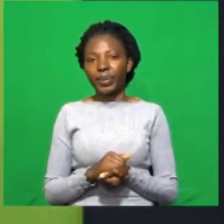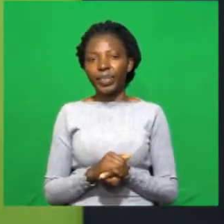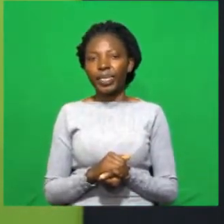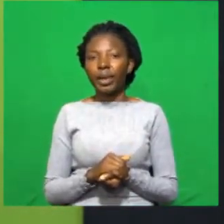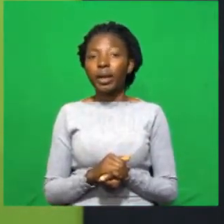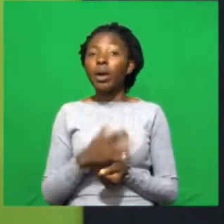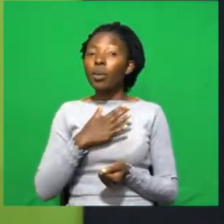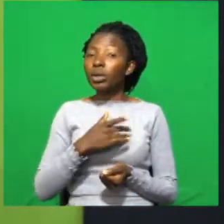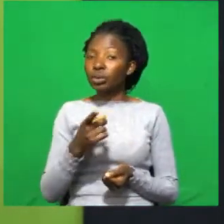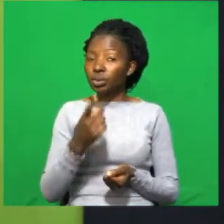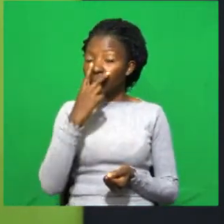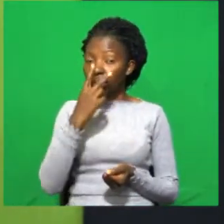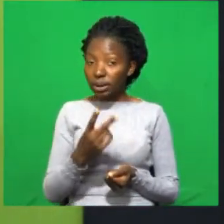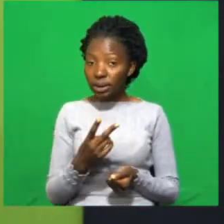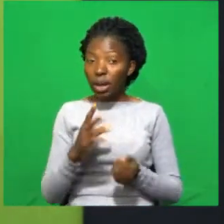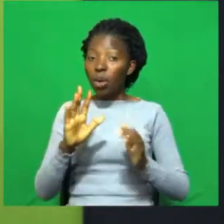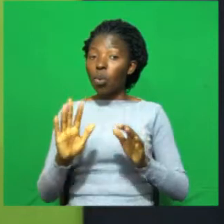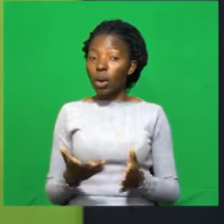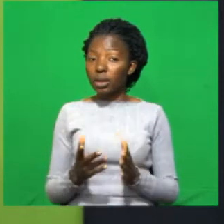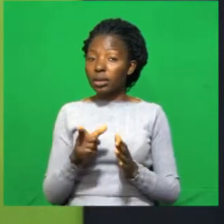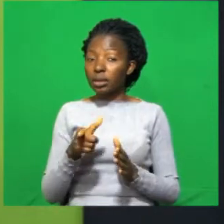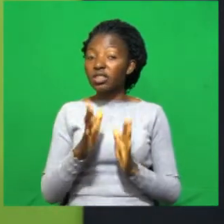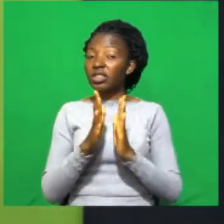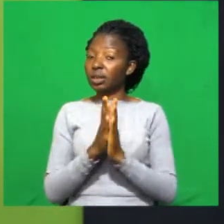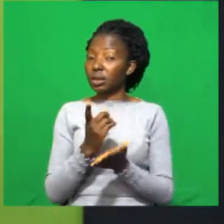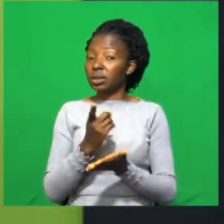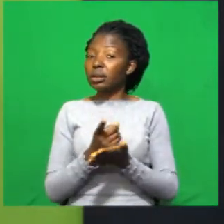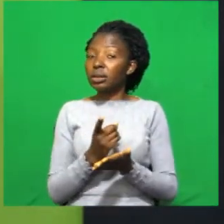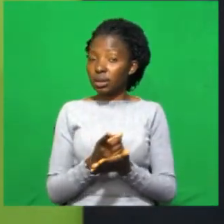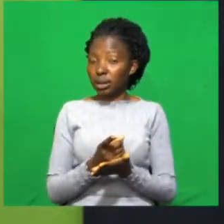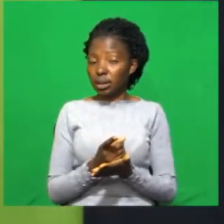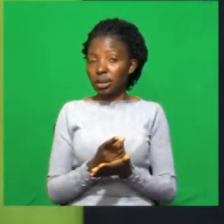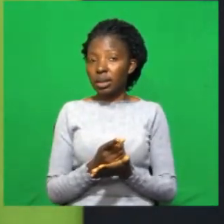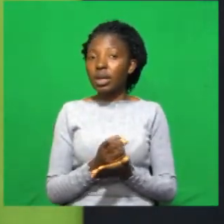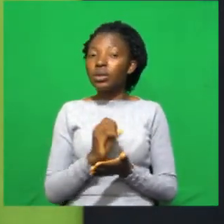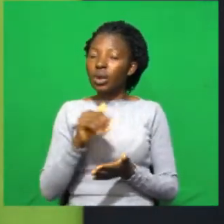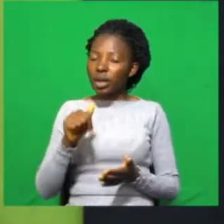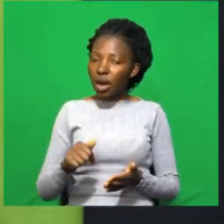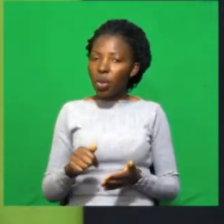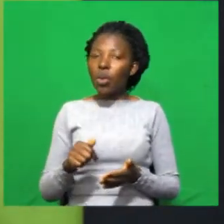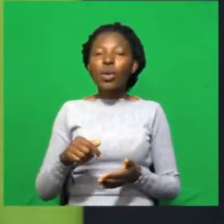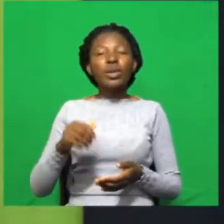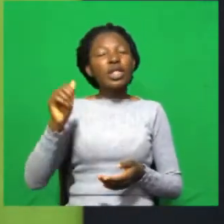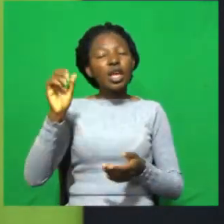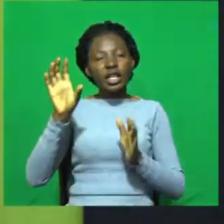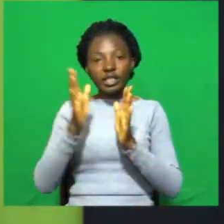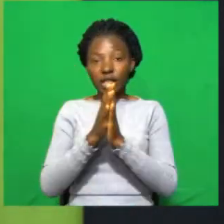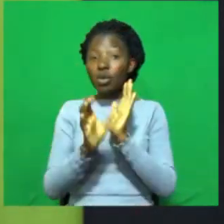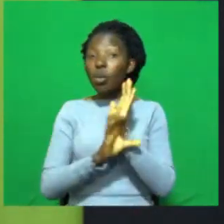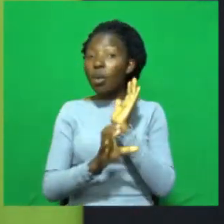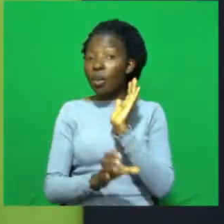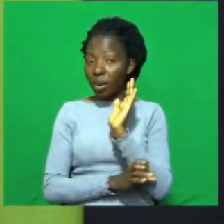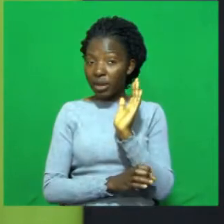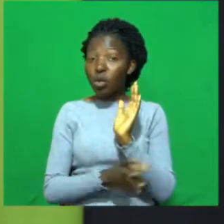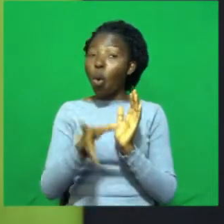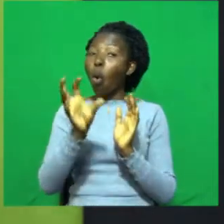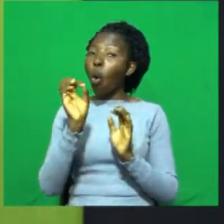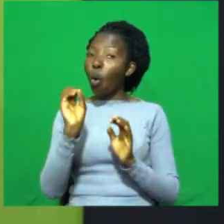ndepekuti muone chimiro chiri kutaurwa chapinda chechi. Saka mitemo iriko kudenga original